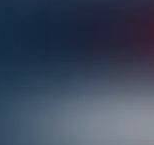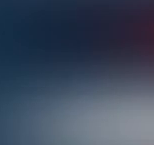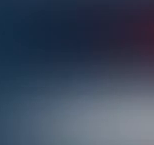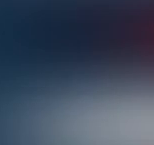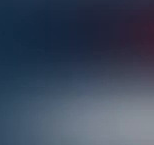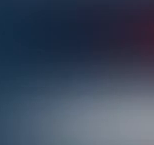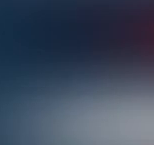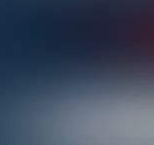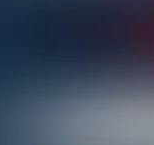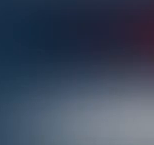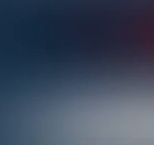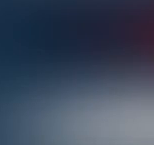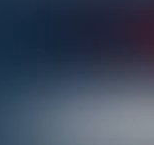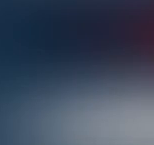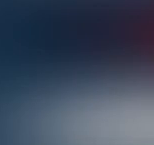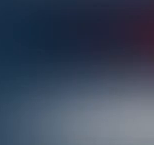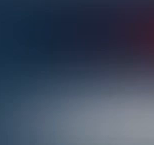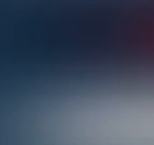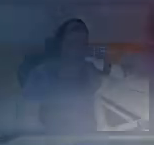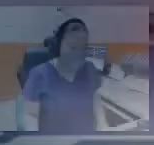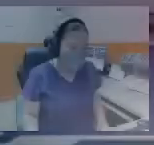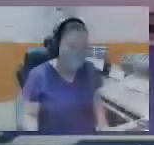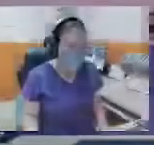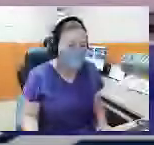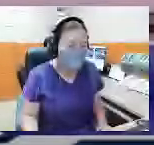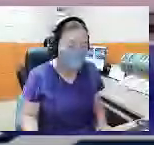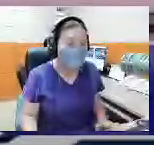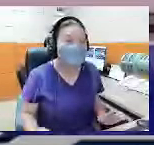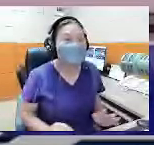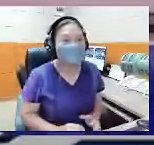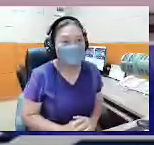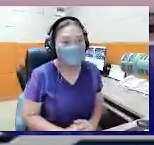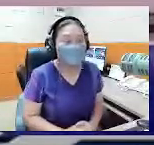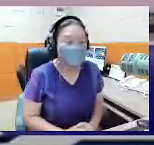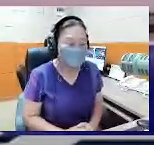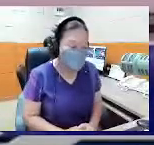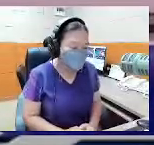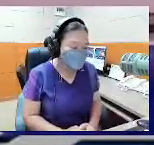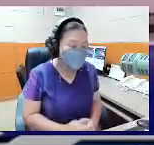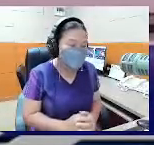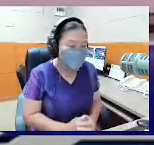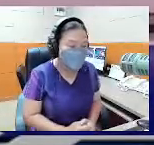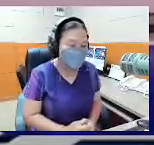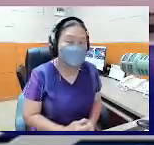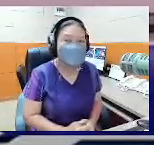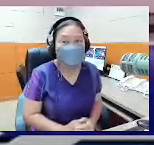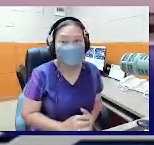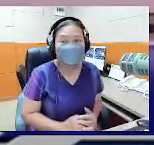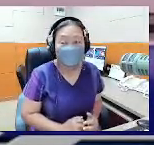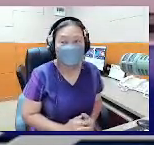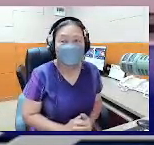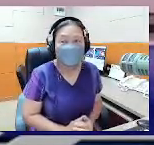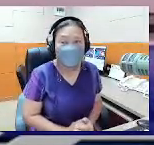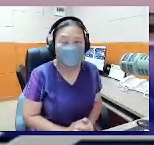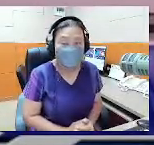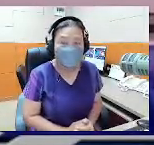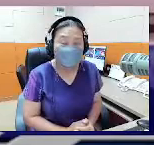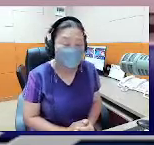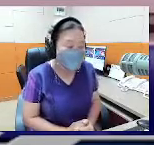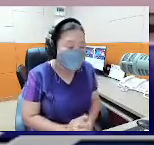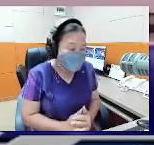www.drangradio.net ชั่วโมงที่2ของเวทีคนตรังค่ะคุณผู้ฟังคะอยู่กับดิฉันหยอยุสพรนะคะสวท.ตรัง